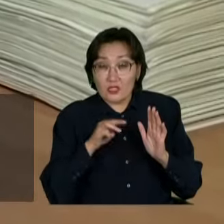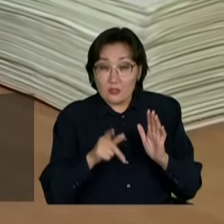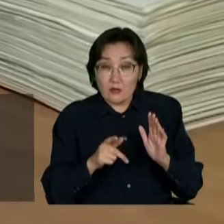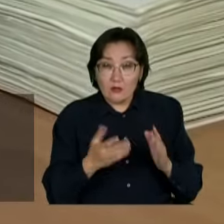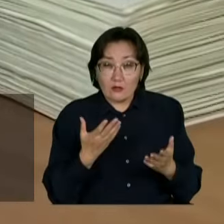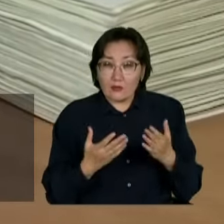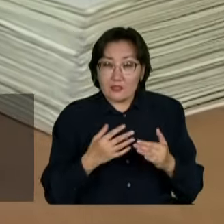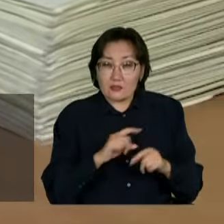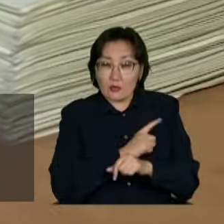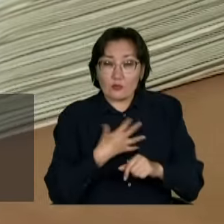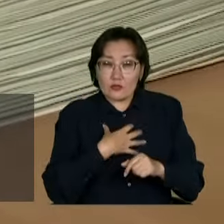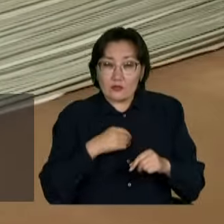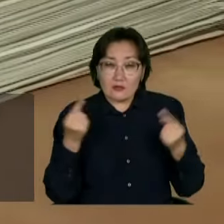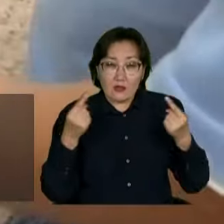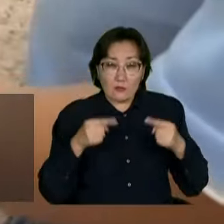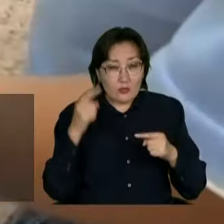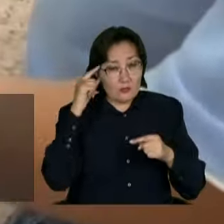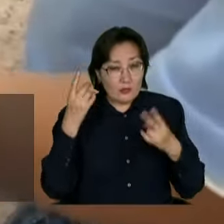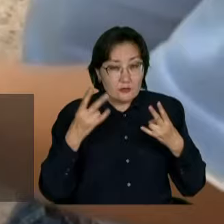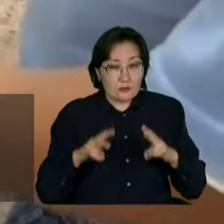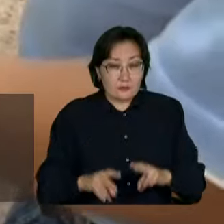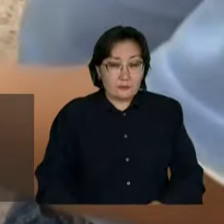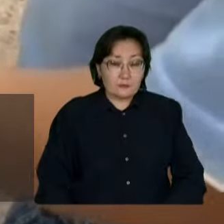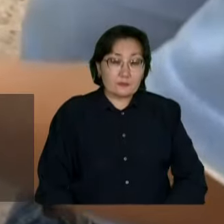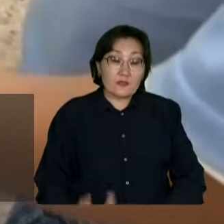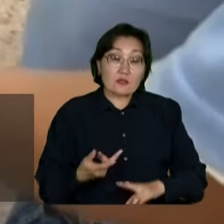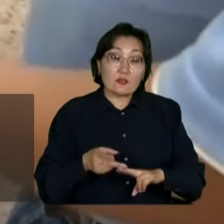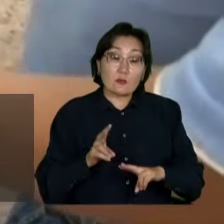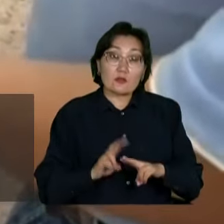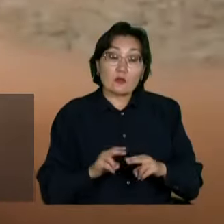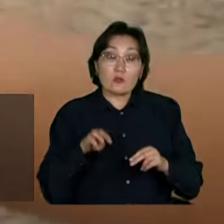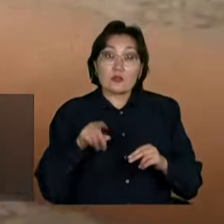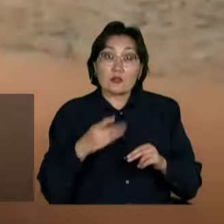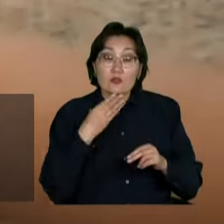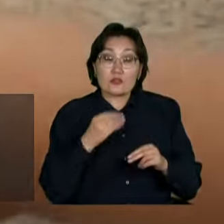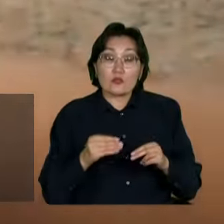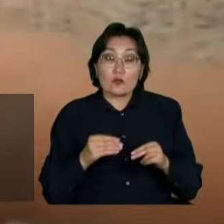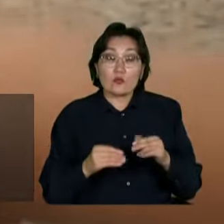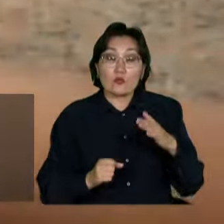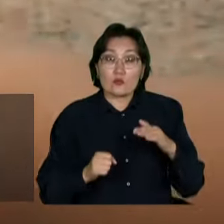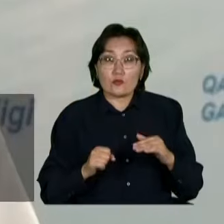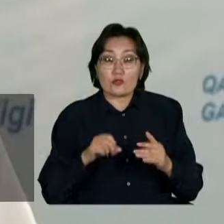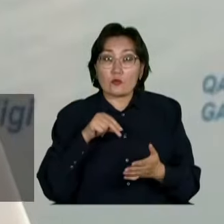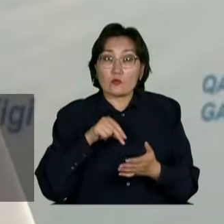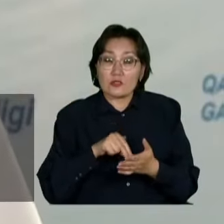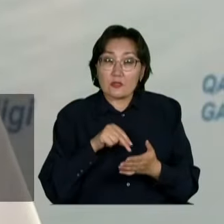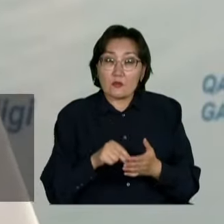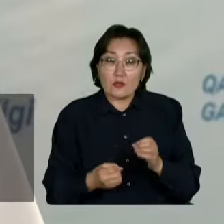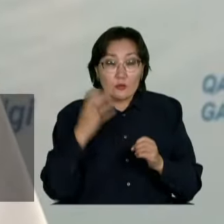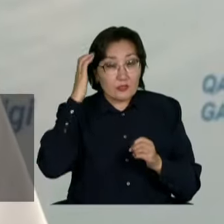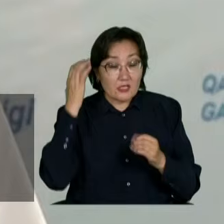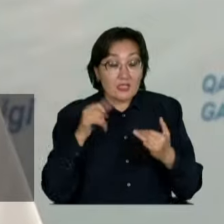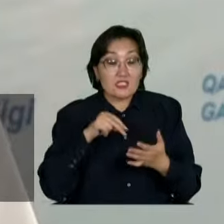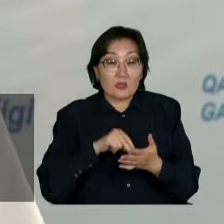қатты уайымдайтын девальвация болады деп ойлайтын қажетті ешқандай бір негіз жоқ. Себебі теңгенің өзінің әділетті фундаменталды курсы, егер мұнайдың қазіргі